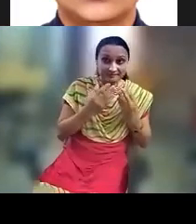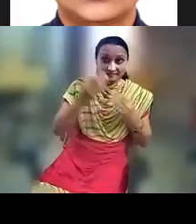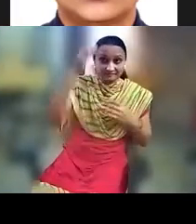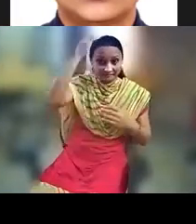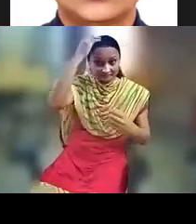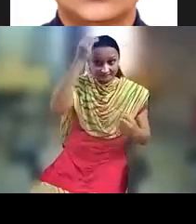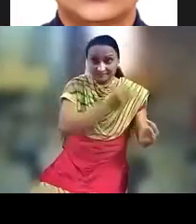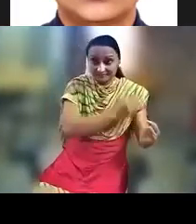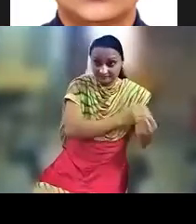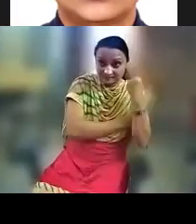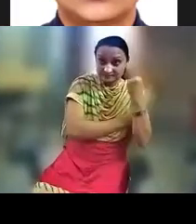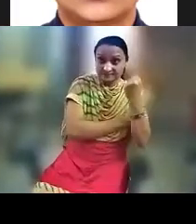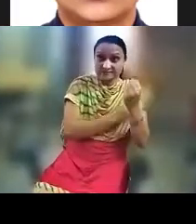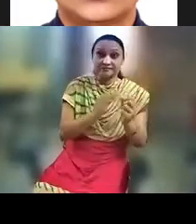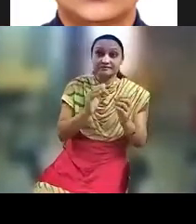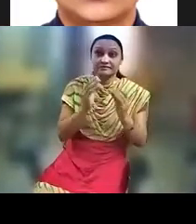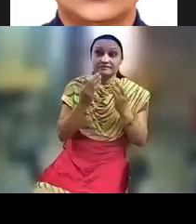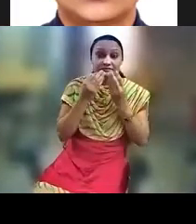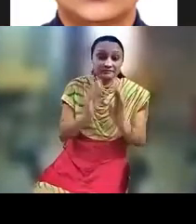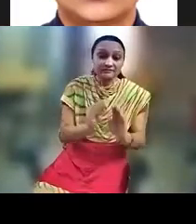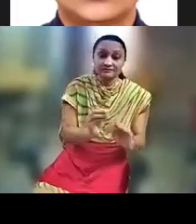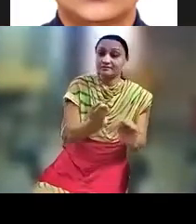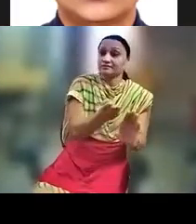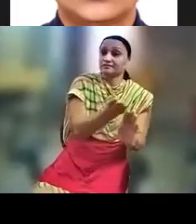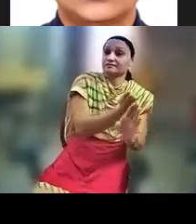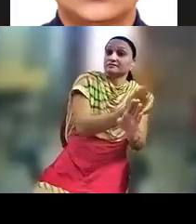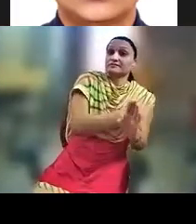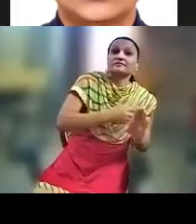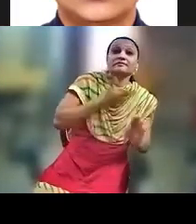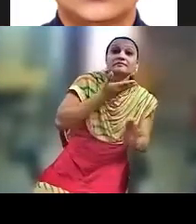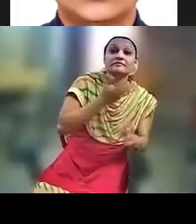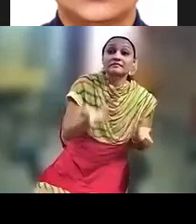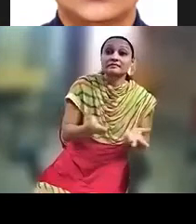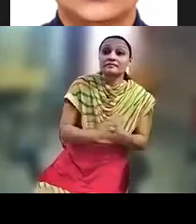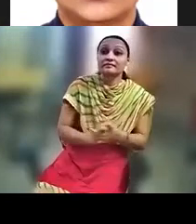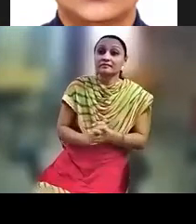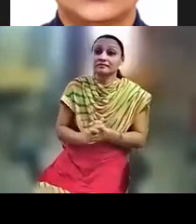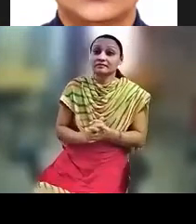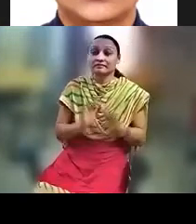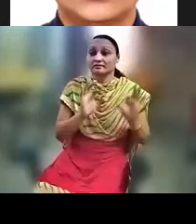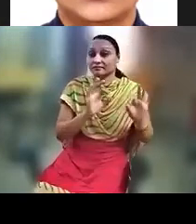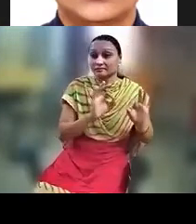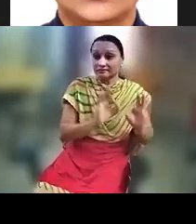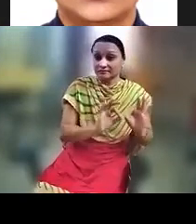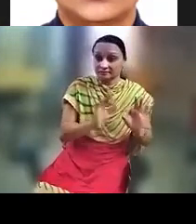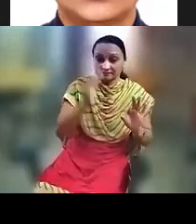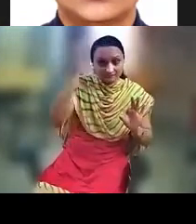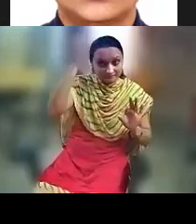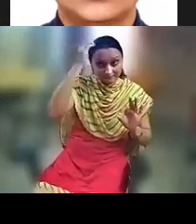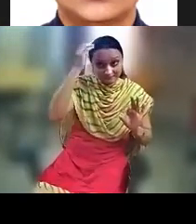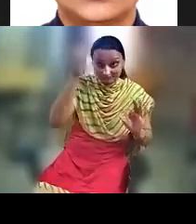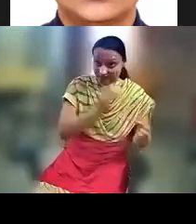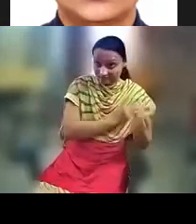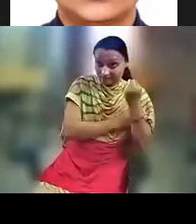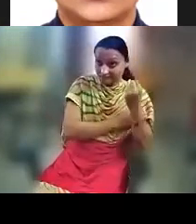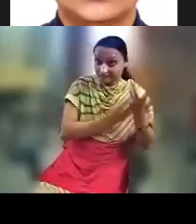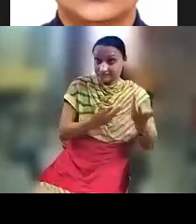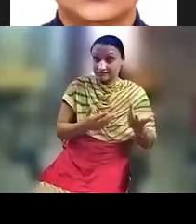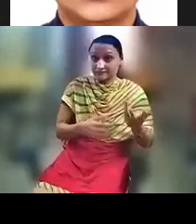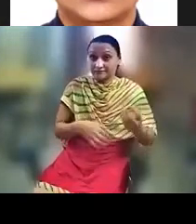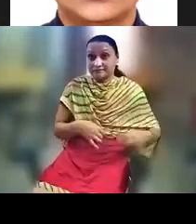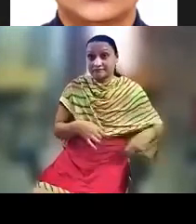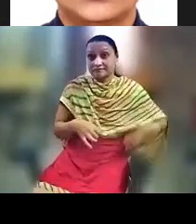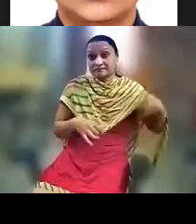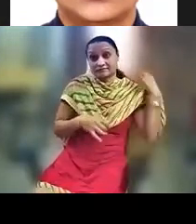हेल्थ इंटरवेंशंस किस तरह से दिए जाते हैं, वेलबींग के लिए क्या क्या अप्रोचेस हैं. फिर मैं अपना हमारे इंस्टीट्यूट का